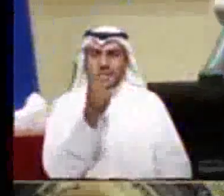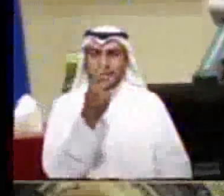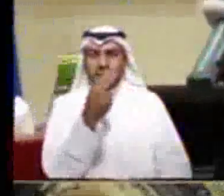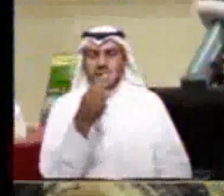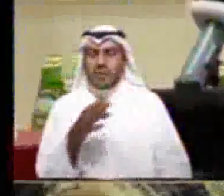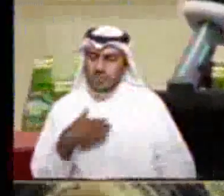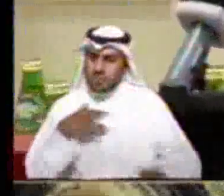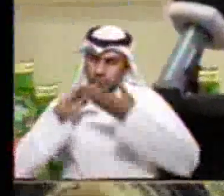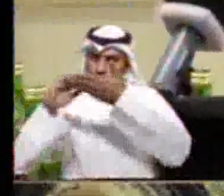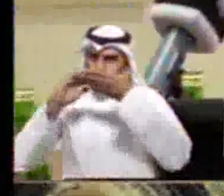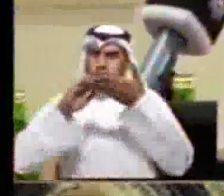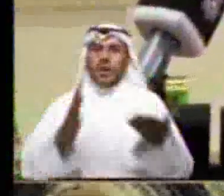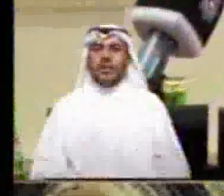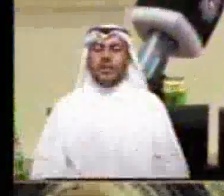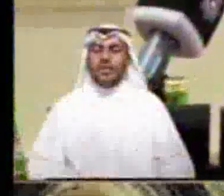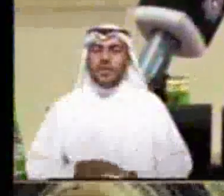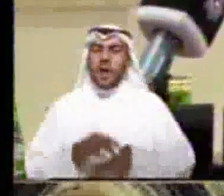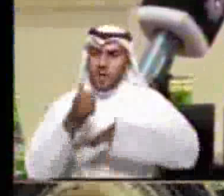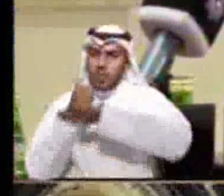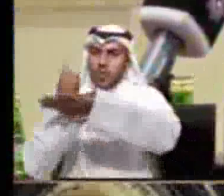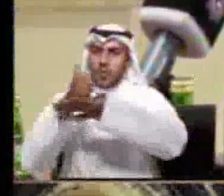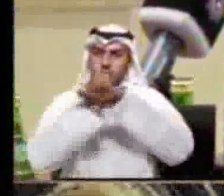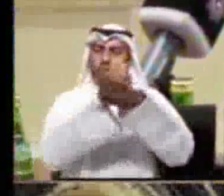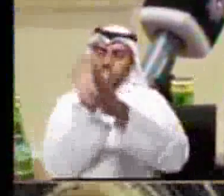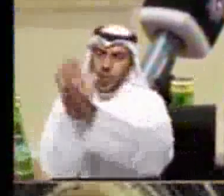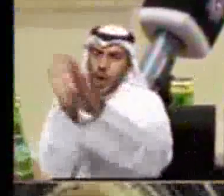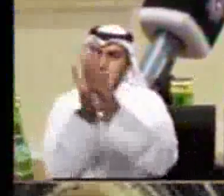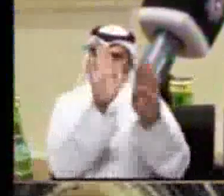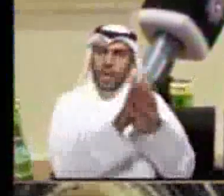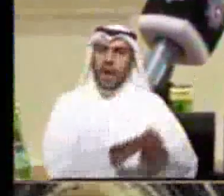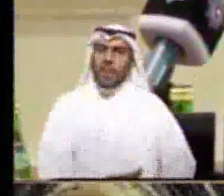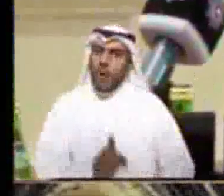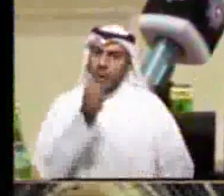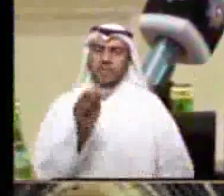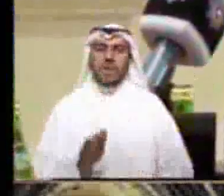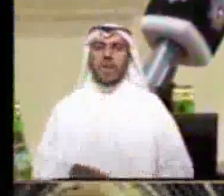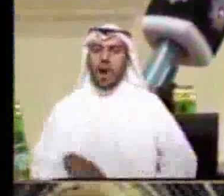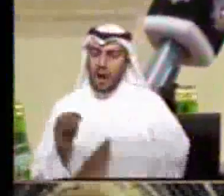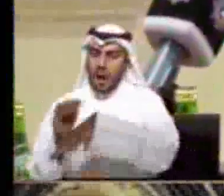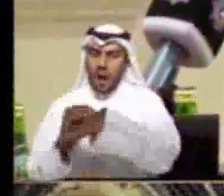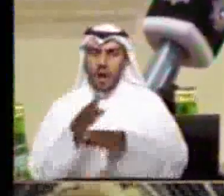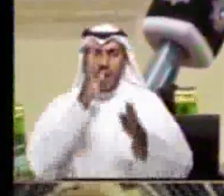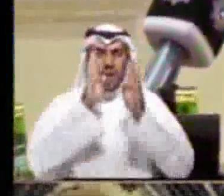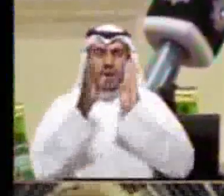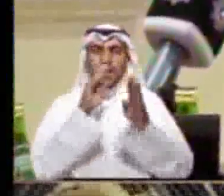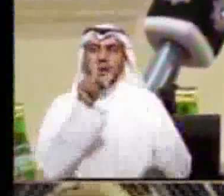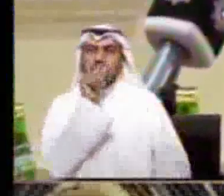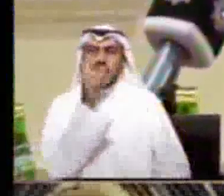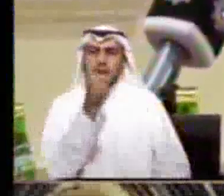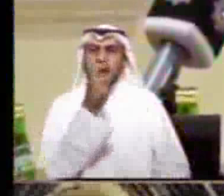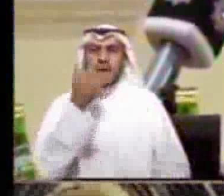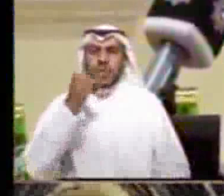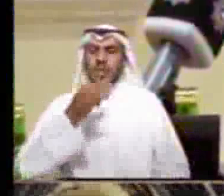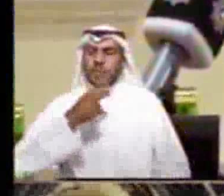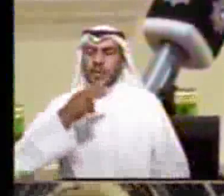الإنقاذ المشتركة والمتطوعين والشد من أزرهم، وأهاب بمستخدمي وسائل التواصل الاجتماعي أيضا